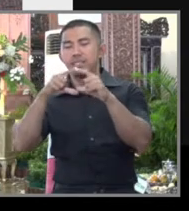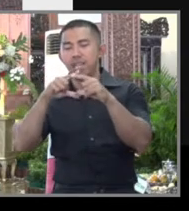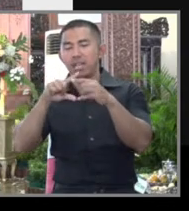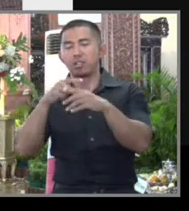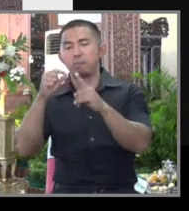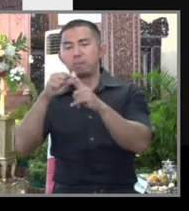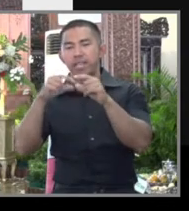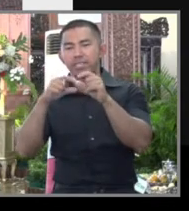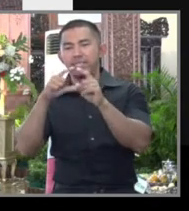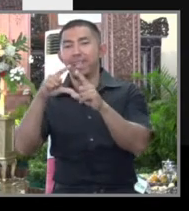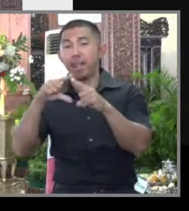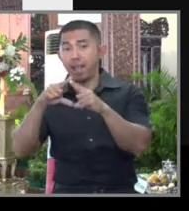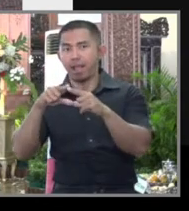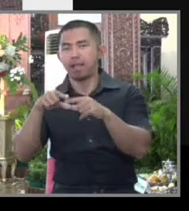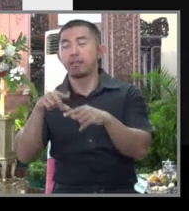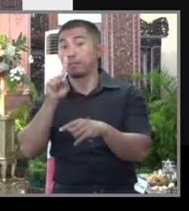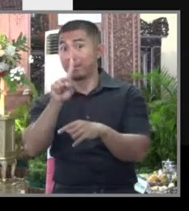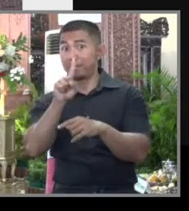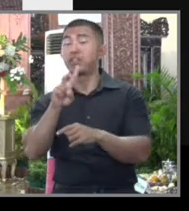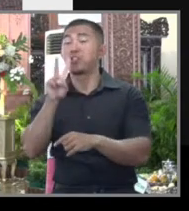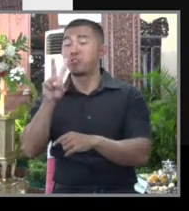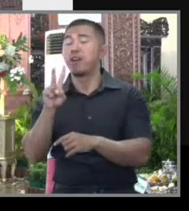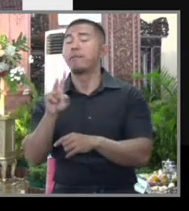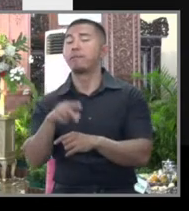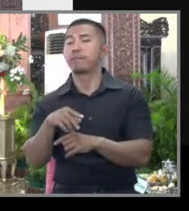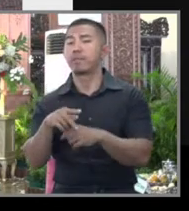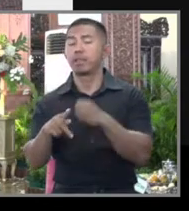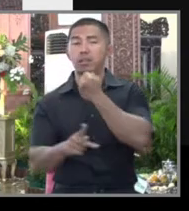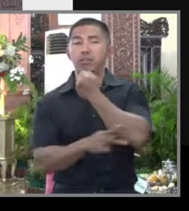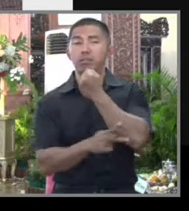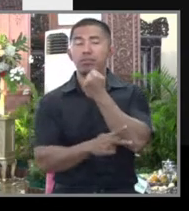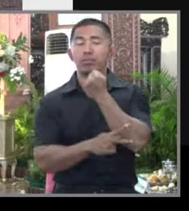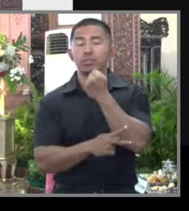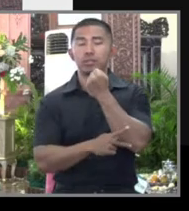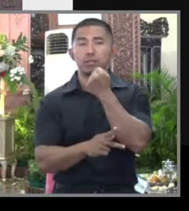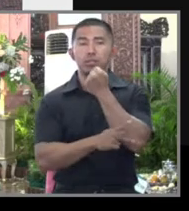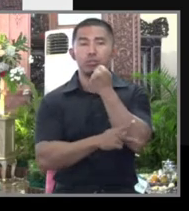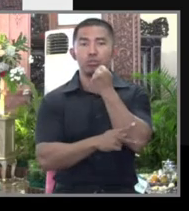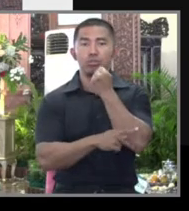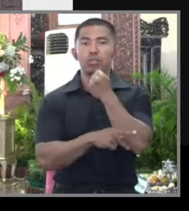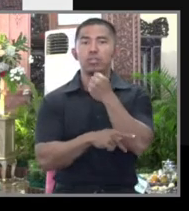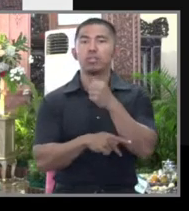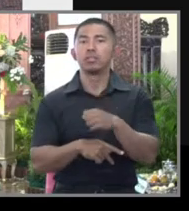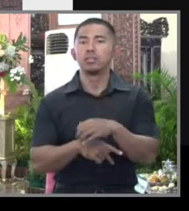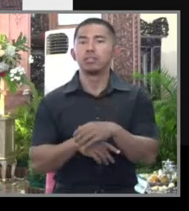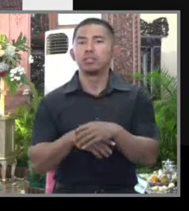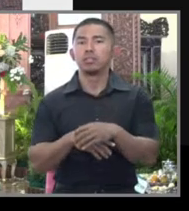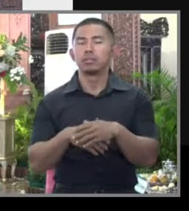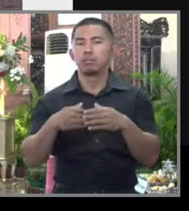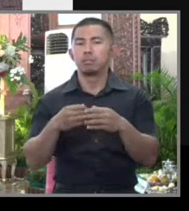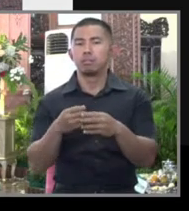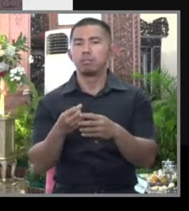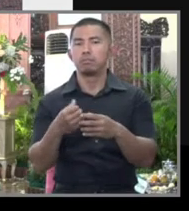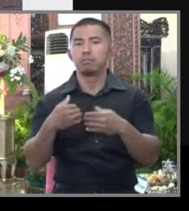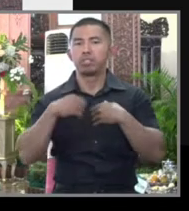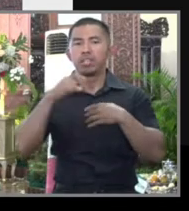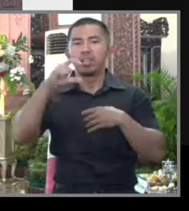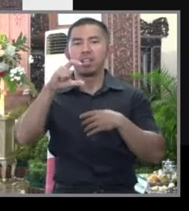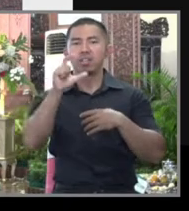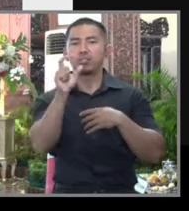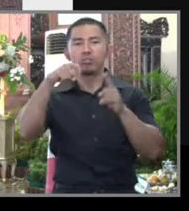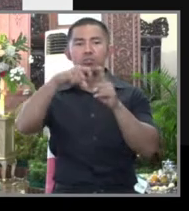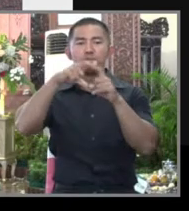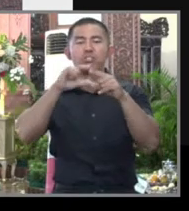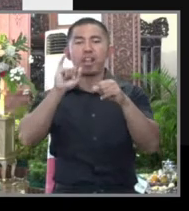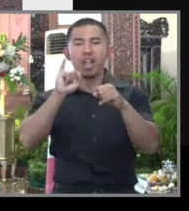Yang kedua Bapak, di Kabupaten Kudus ini menghasilkan cukai tahun ini adalah 35